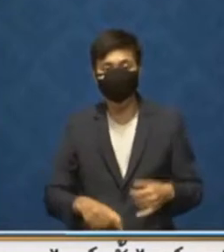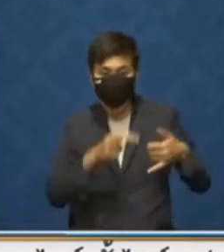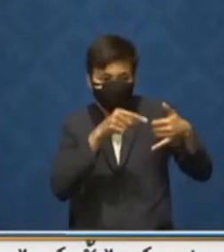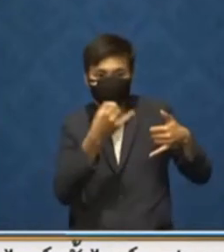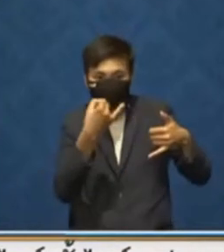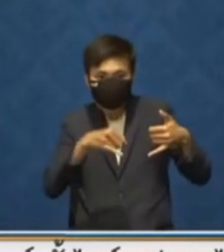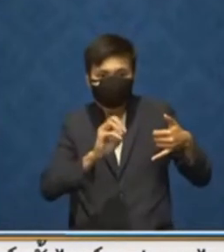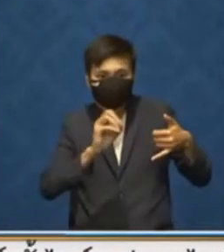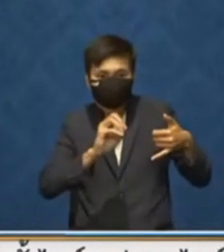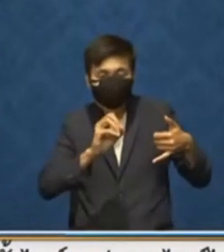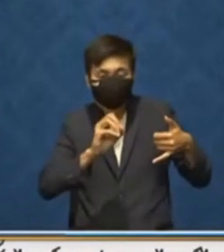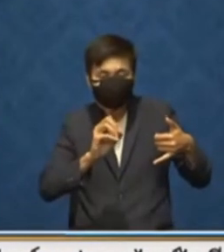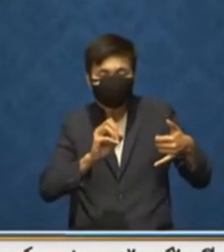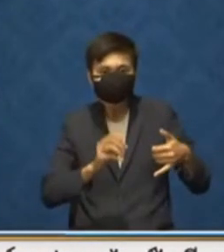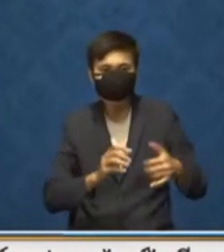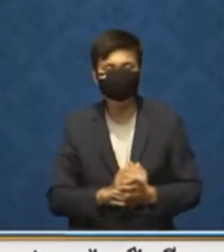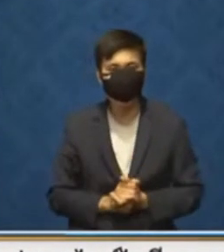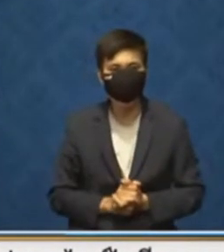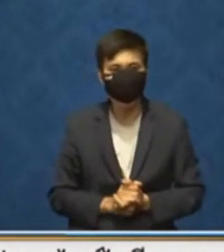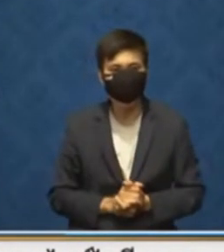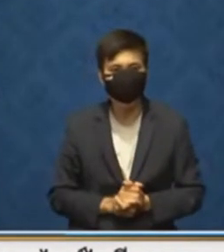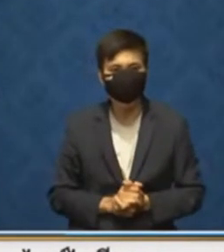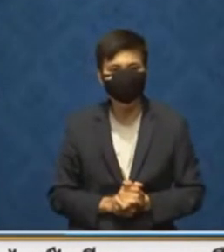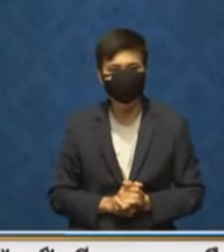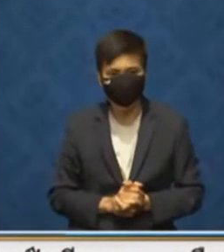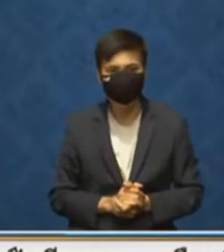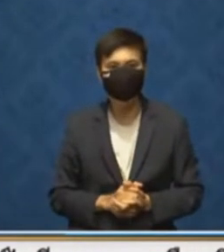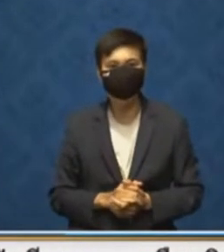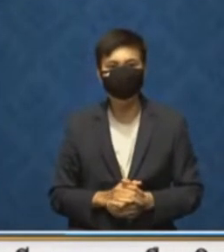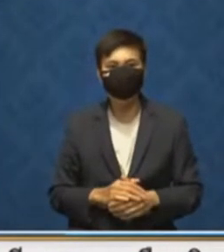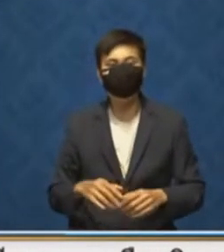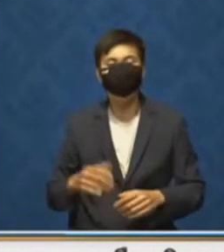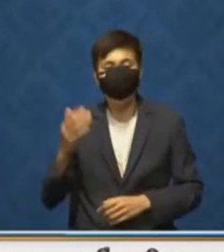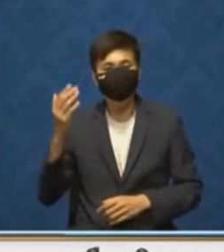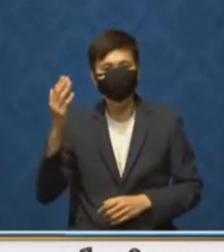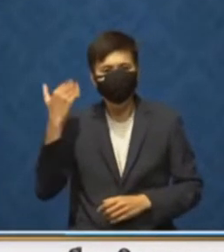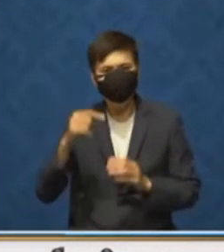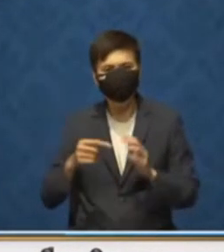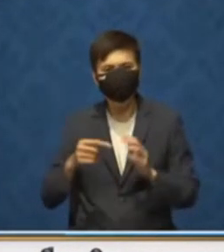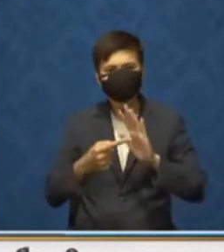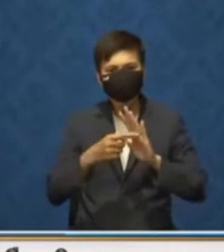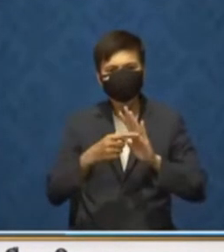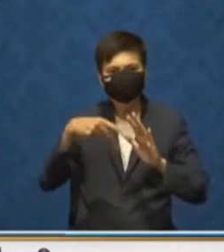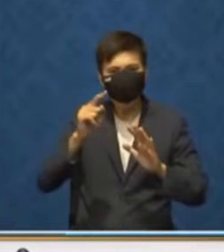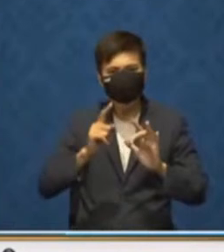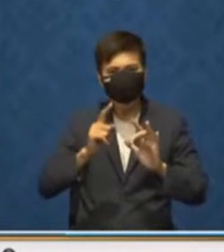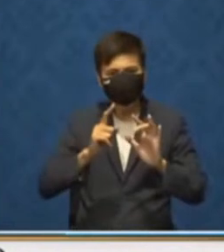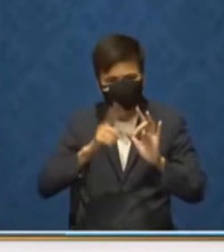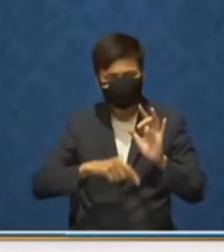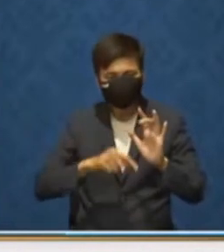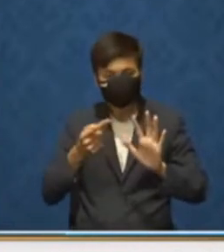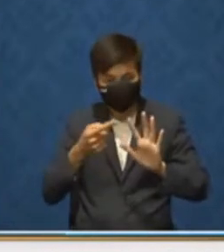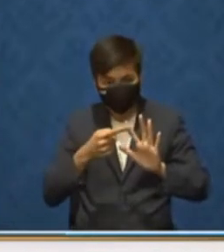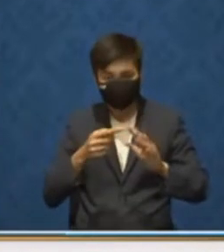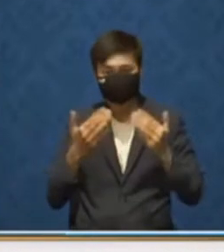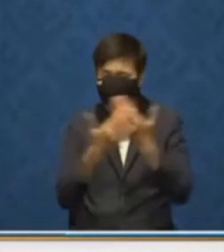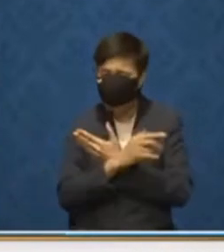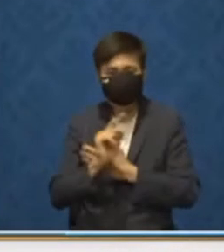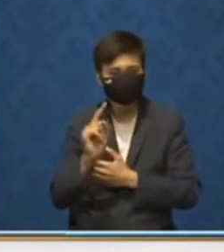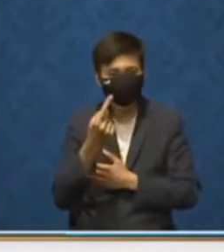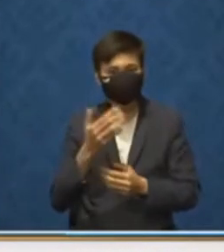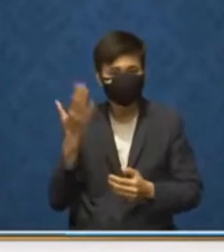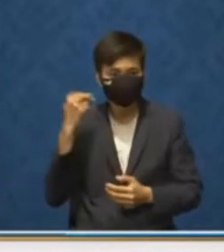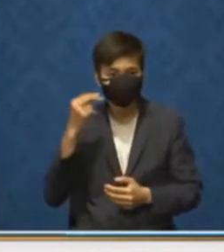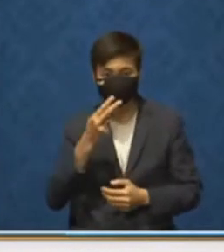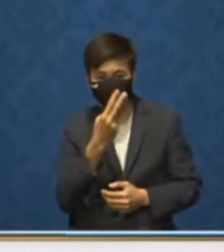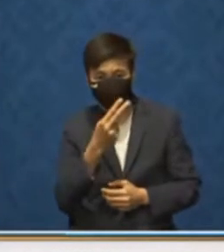สเปคหินแบบยากสมัยบิ๊กแป๊ะเปลี่ยนใหม่เลยตั้งแต่ใหม่ถุงหัวแก้บิลแก้ QRที่เมื่อกี้ผมให้โชว์รูปนั่นแหละ